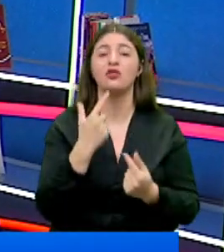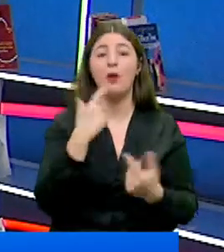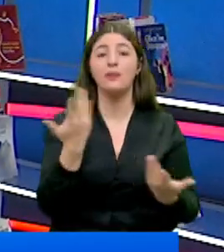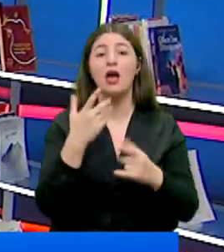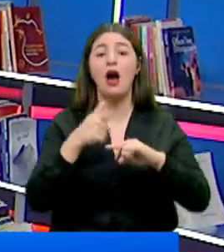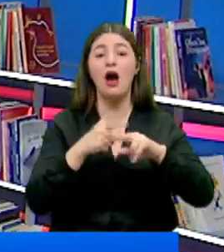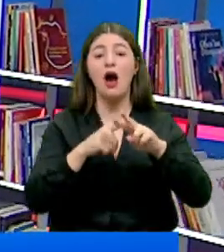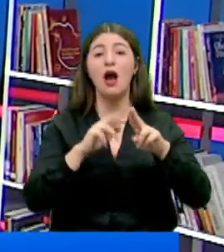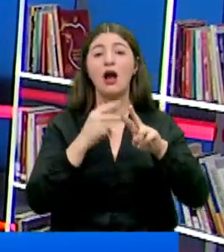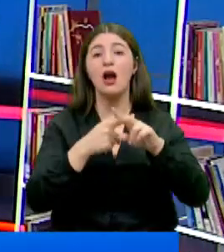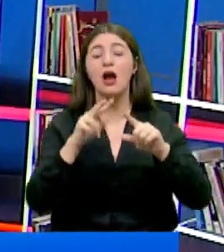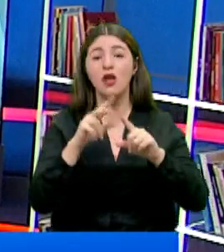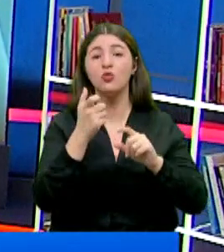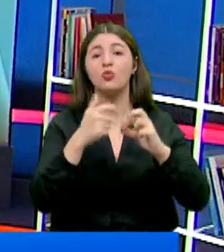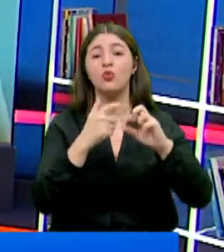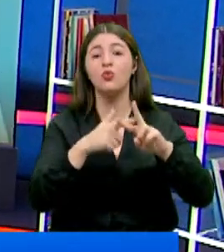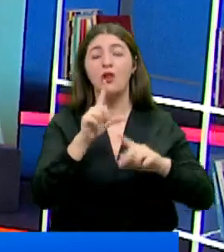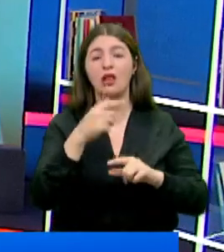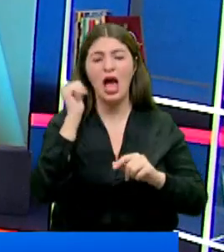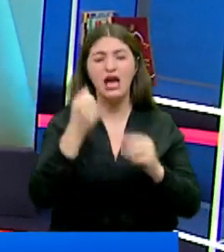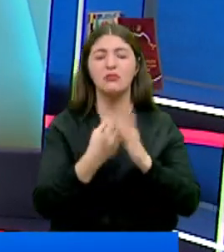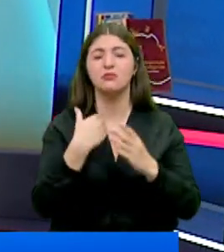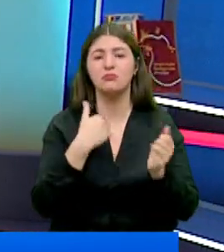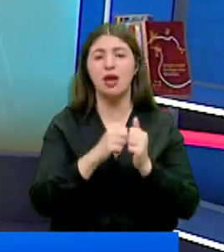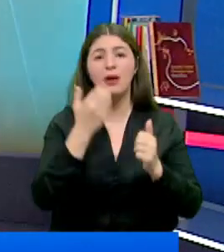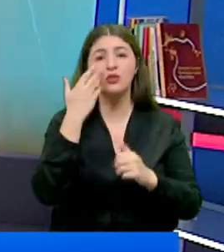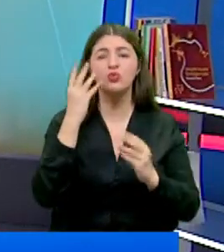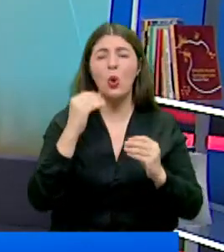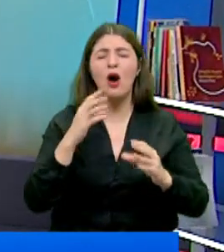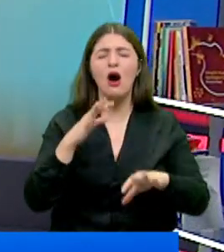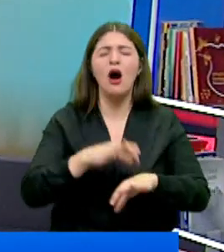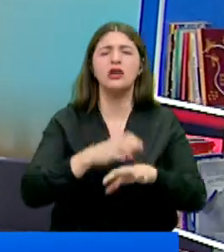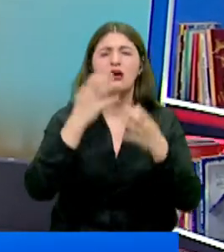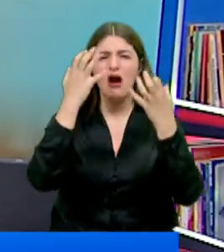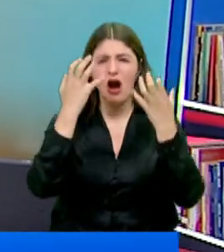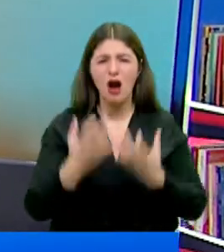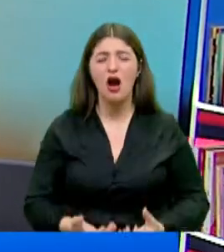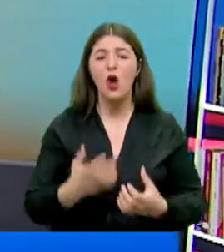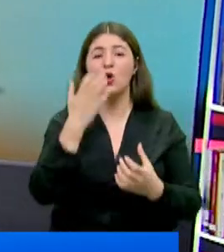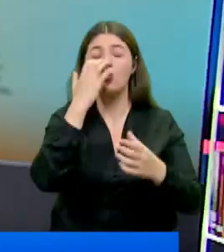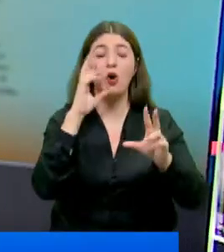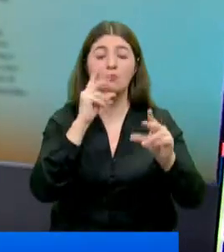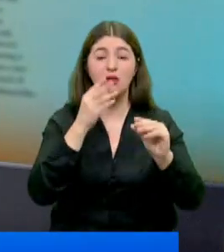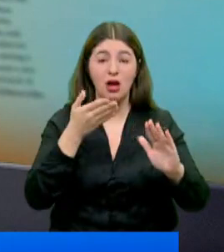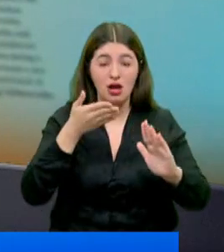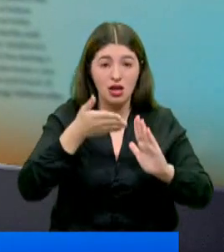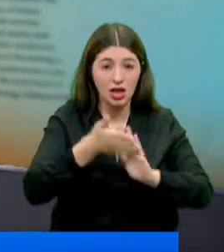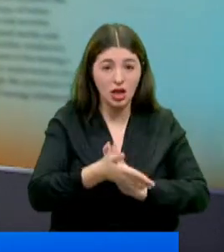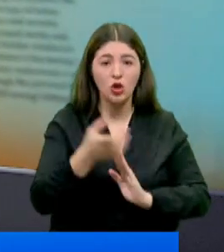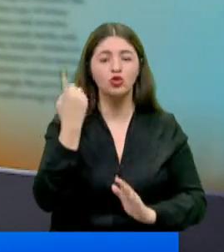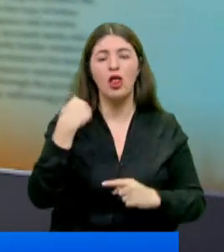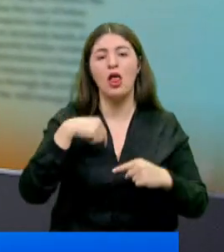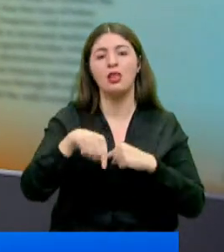diyorum mesela Hakan Ural her sabah bizimle olan Hakan Ural da rahatsızlığı Çok ciddi bir rahatsızlık geçirdi yoğun bakıma kaldırılmıştı